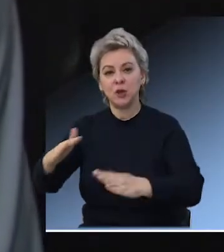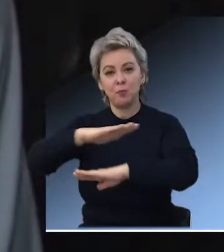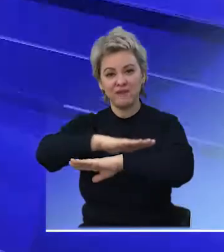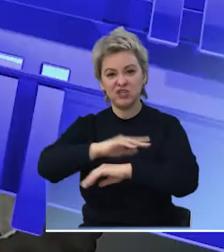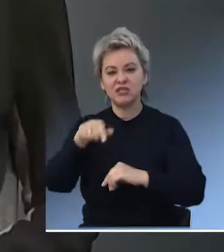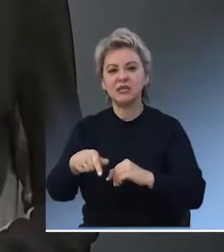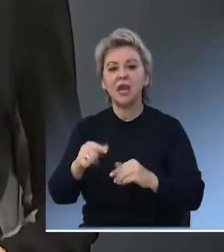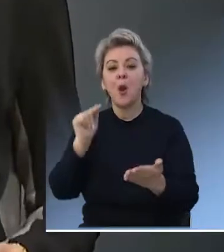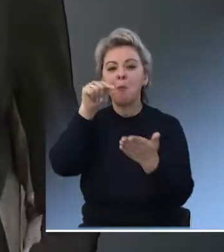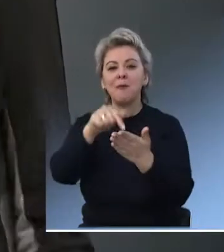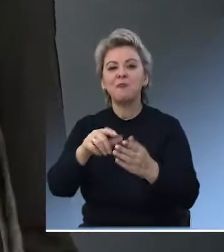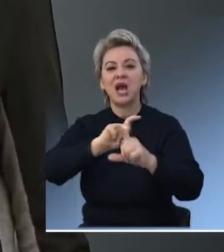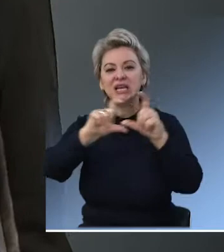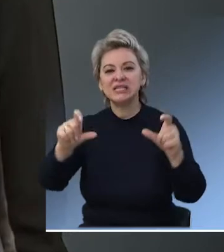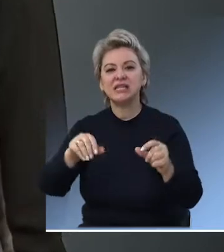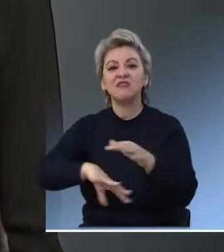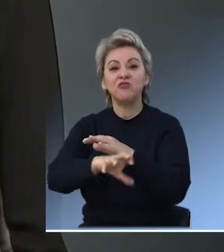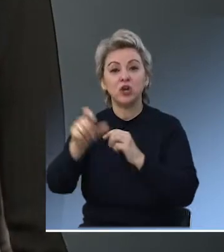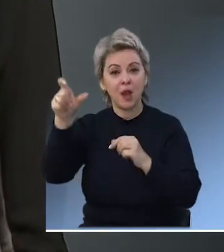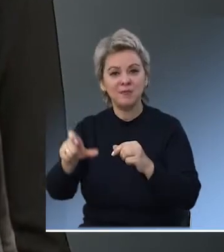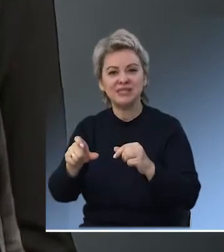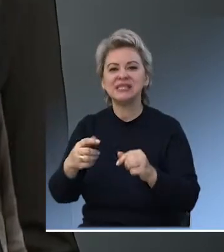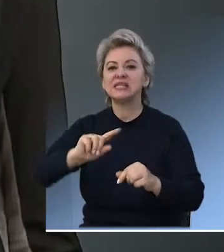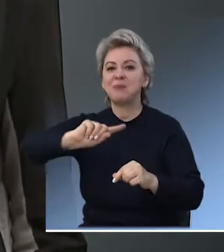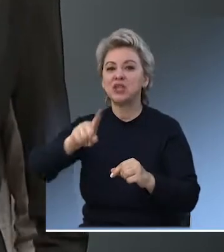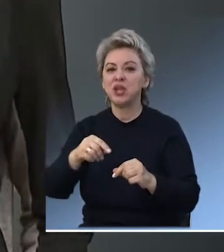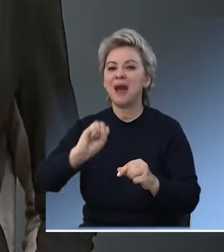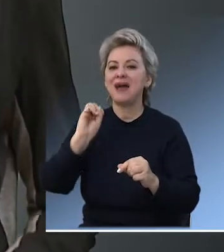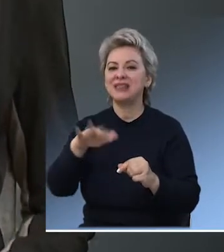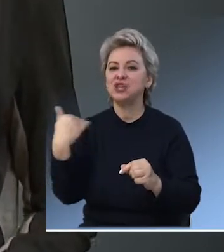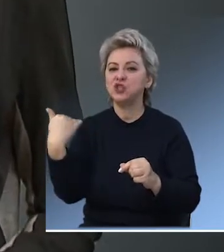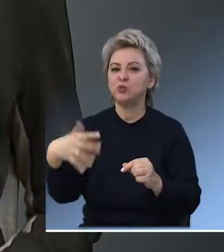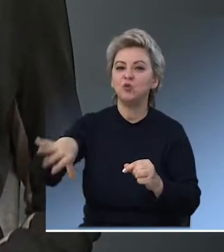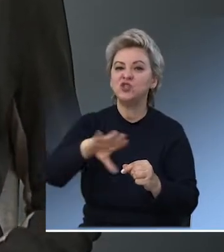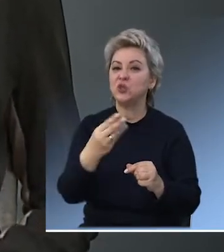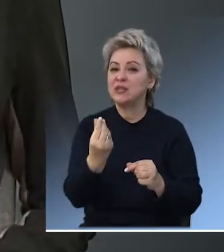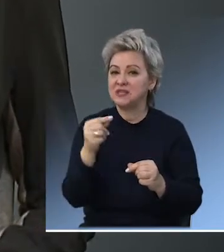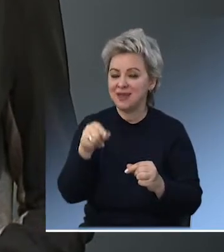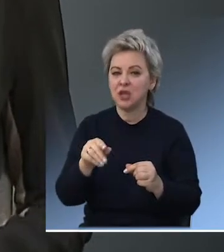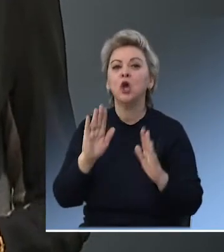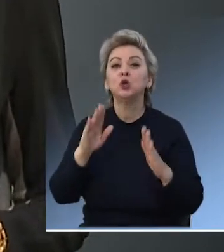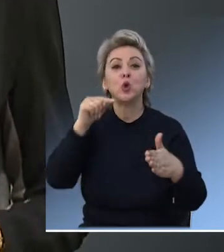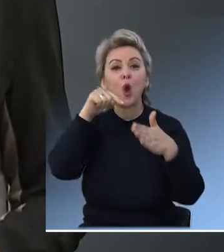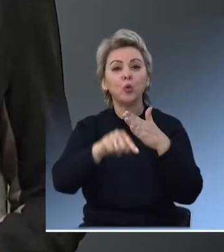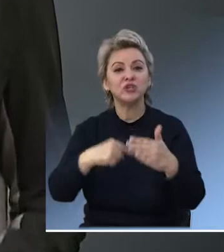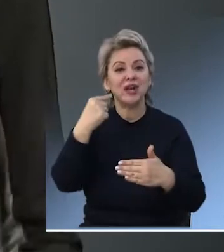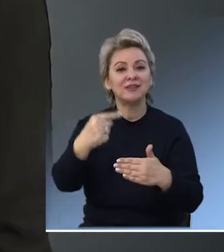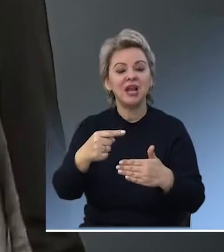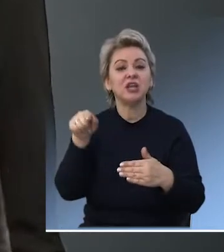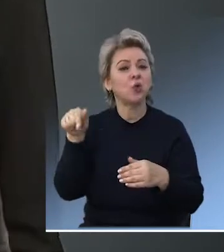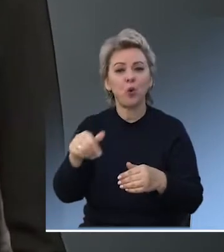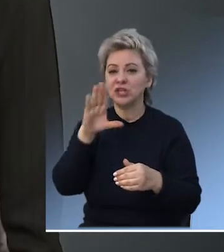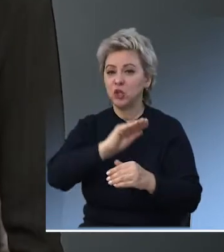поведении. Ворвавшись в магазин, грабитель потребовал отдать ему всю дневную выручку. Вот только убежать